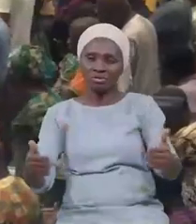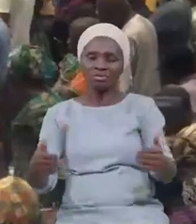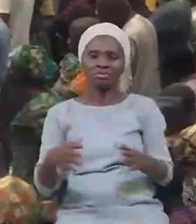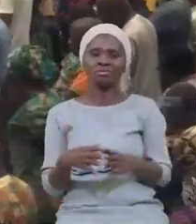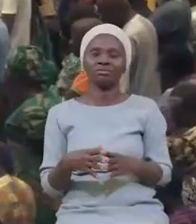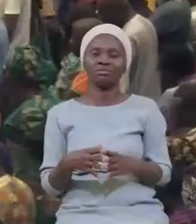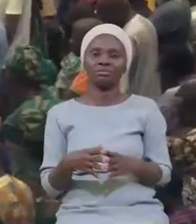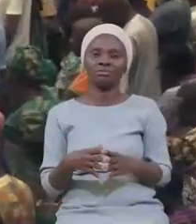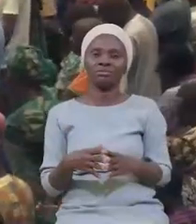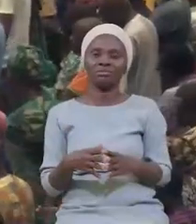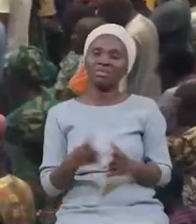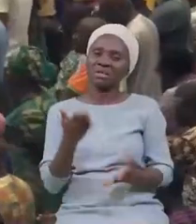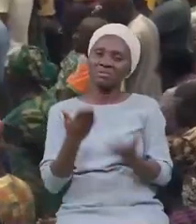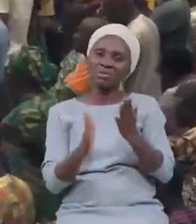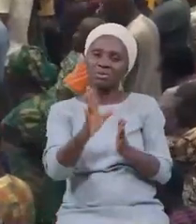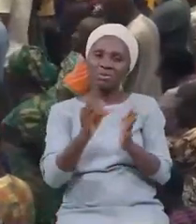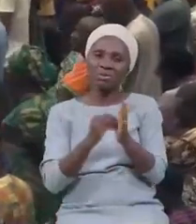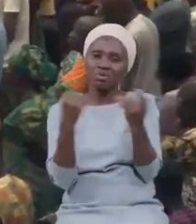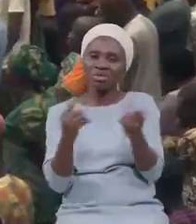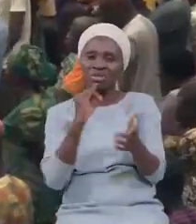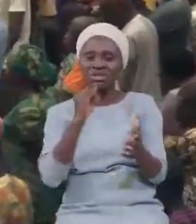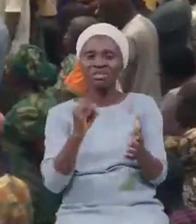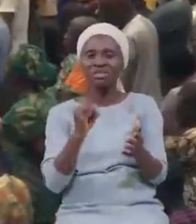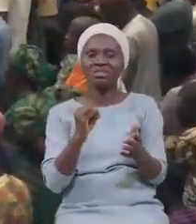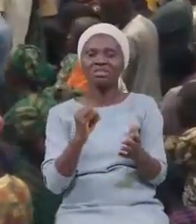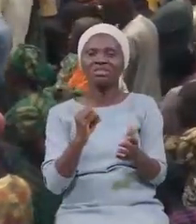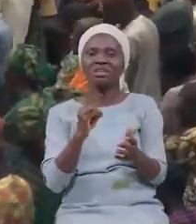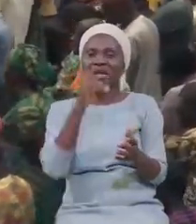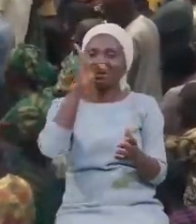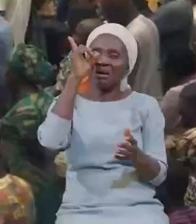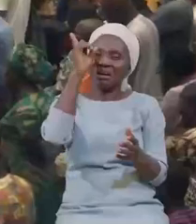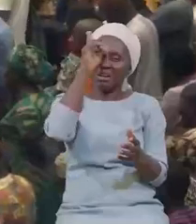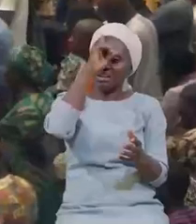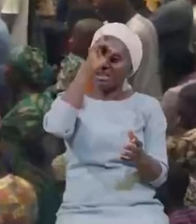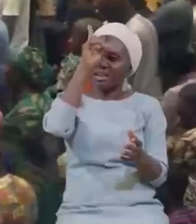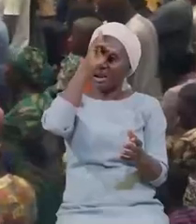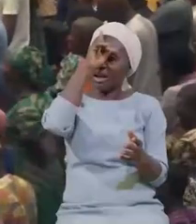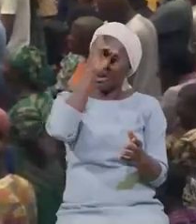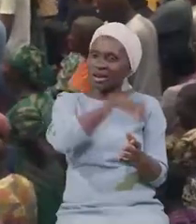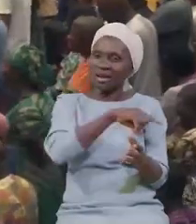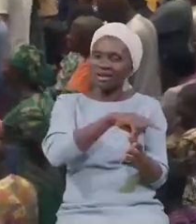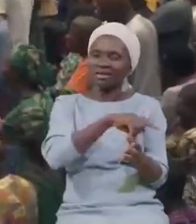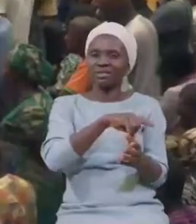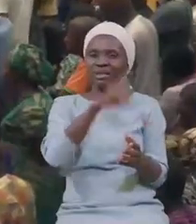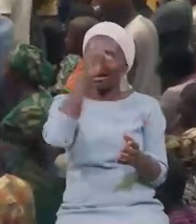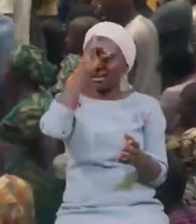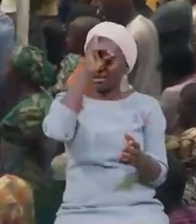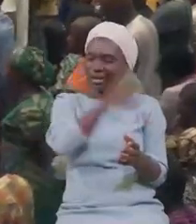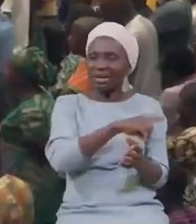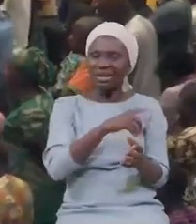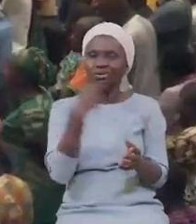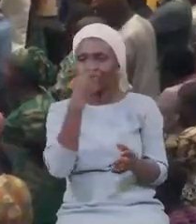toute négligence, les paroles frivoles, négligentes, les actes imprudents,